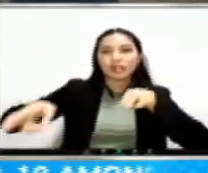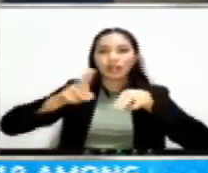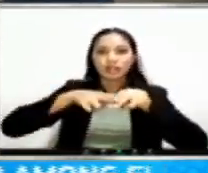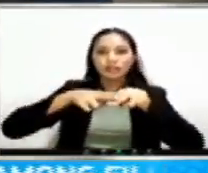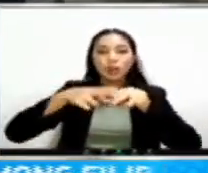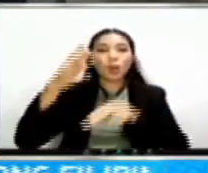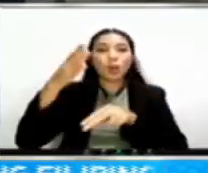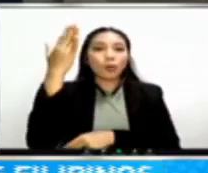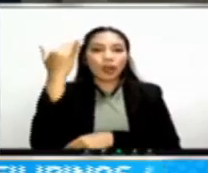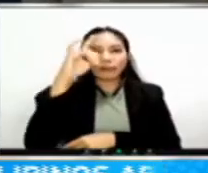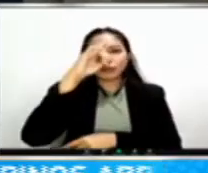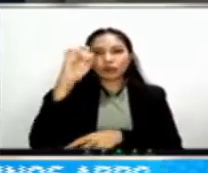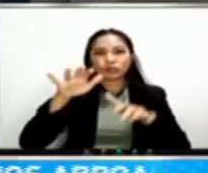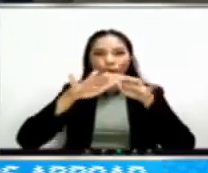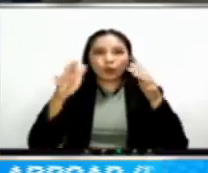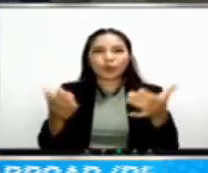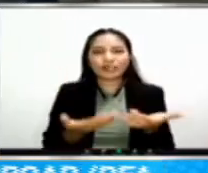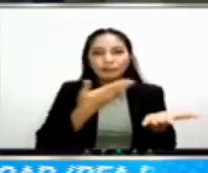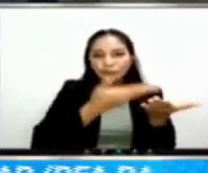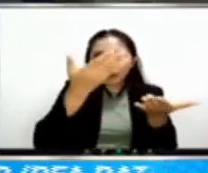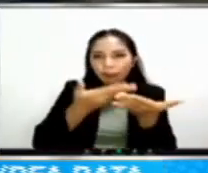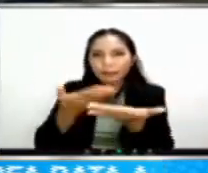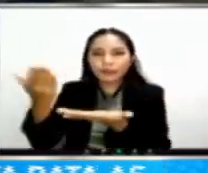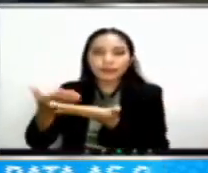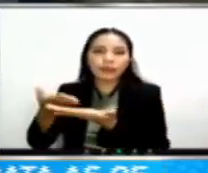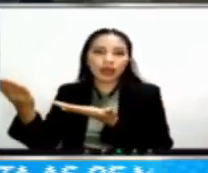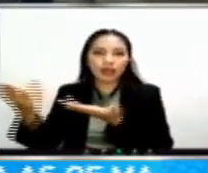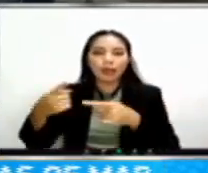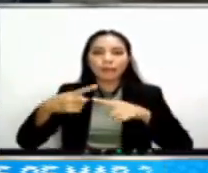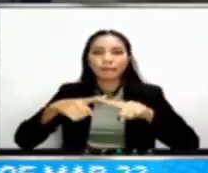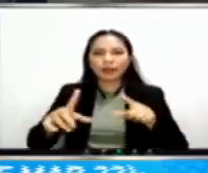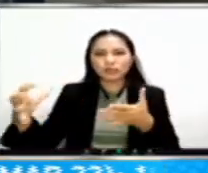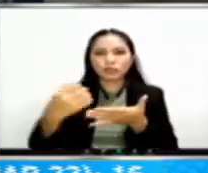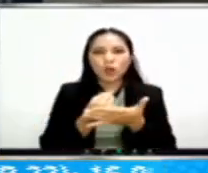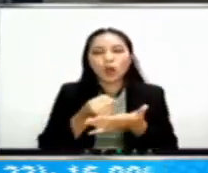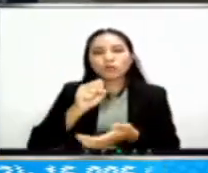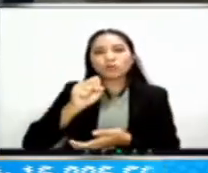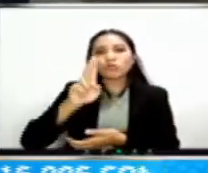mundo, habang ang ani o supply ay hindi gaanong malakas dahil